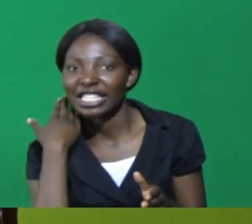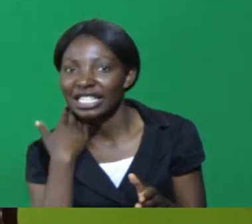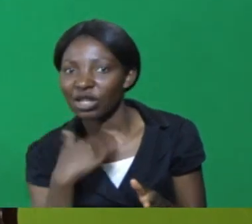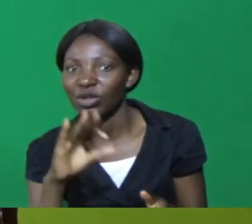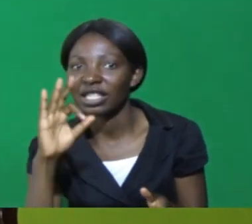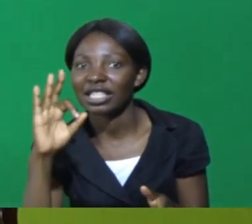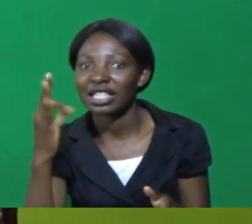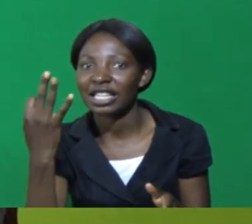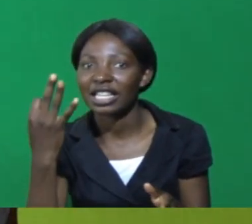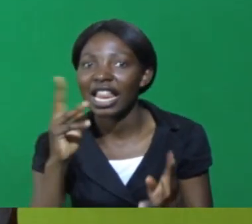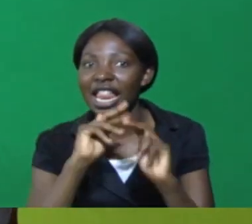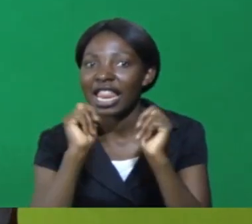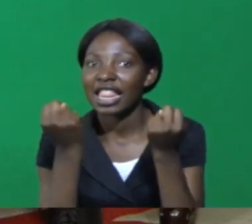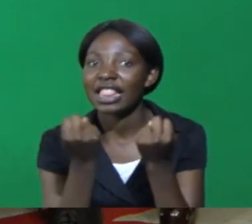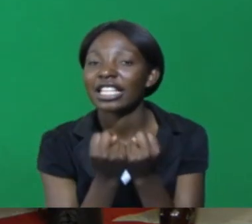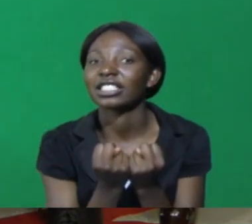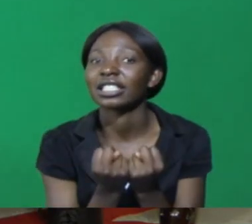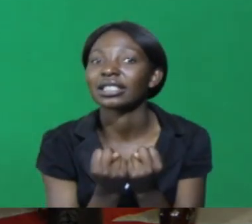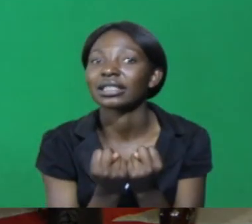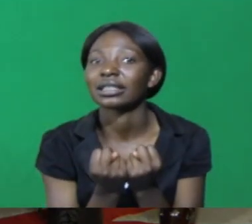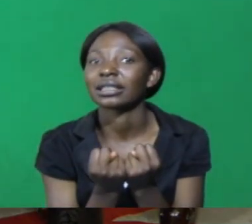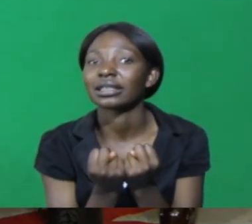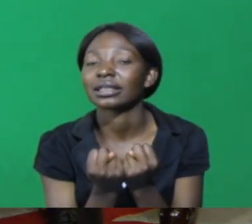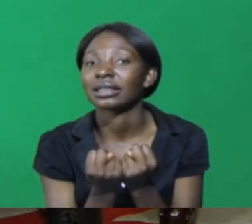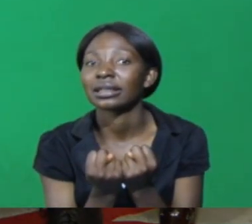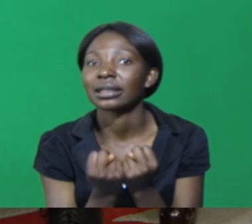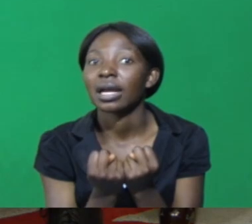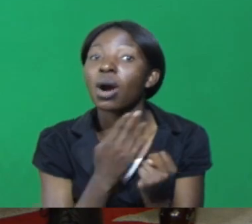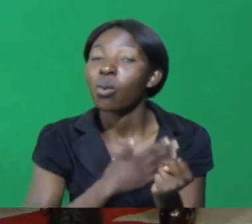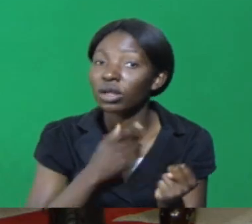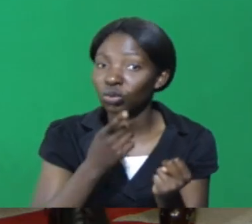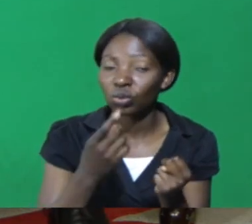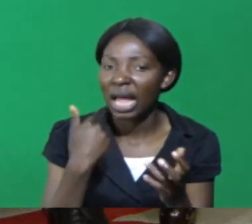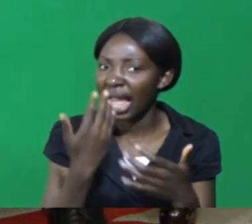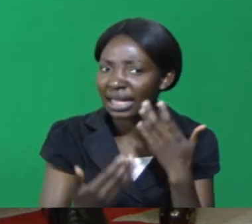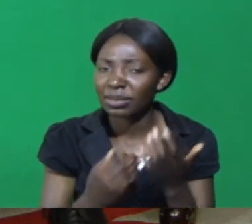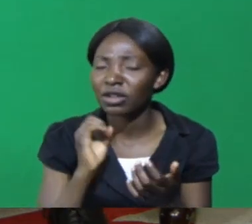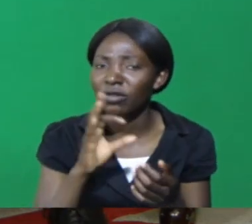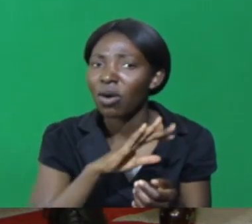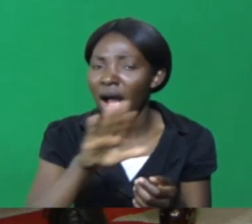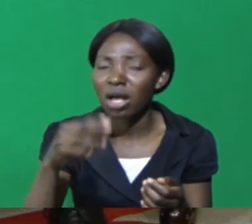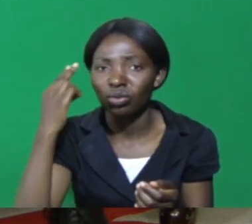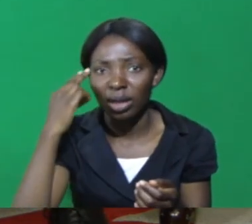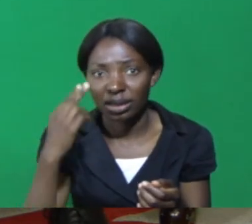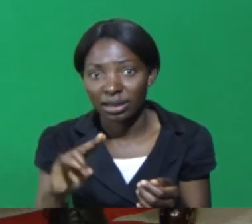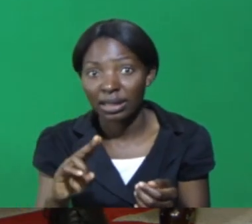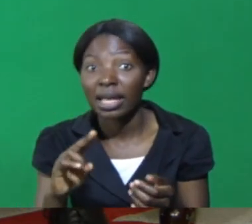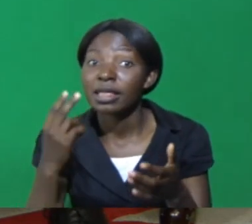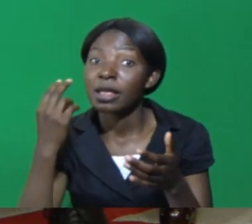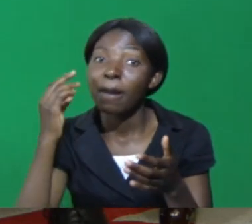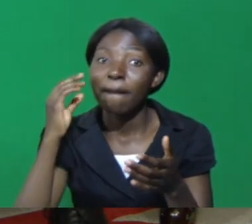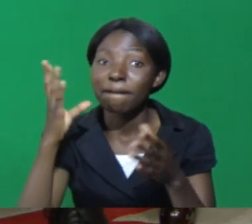matatu. Zvandoda kutoti muiteka. Alright. Ingodzokora indoda kuti vateereri vanyatsobata. Chiprofita